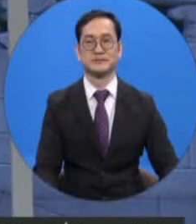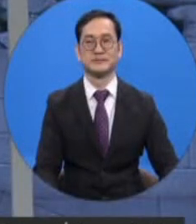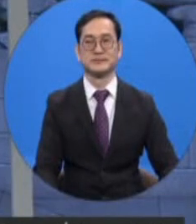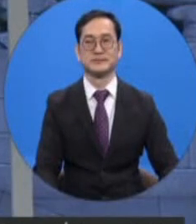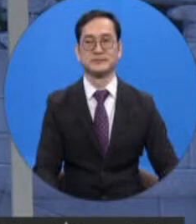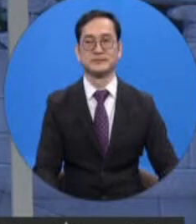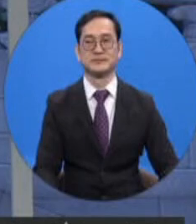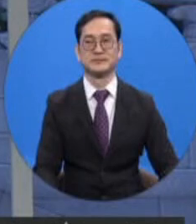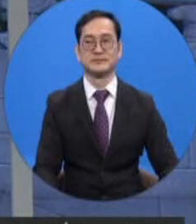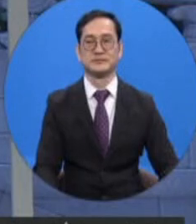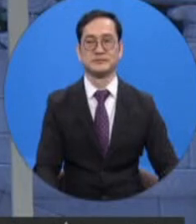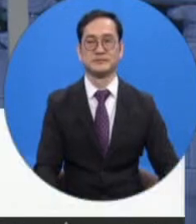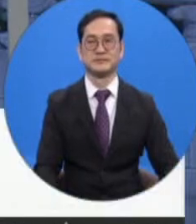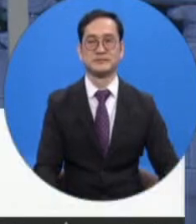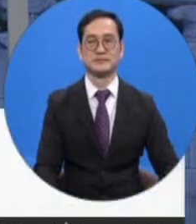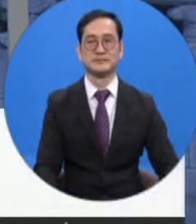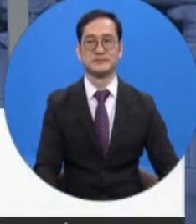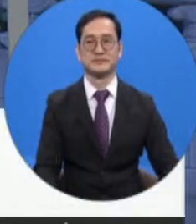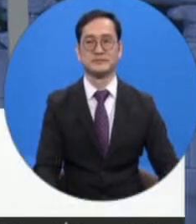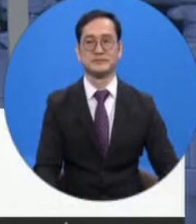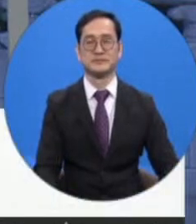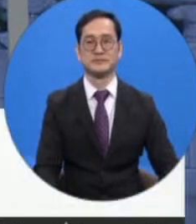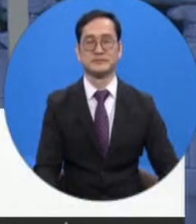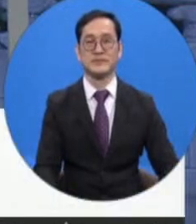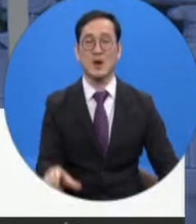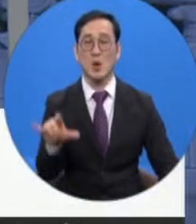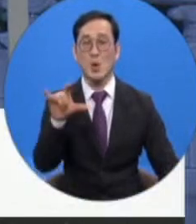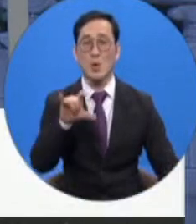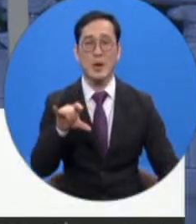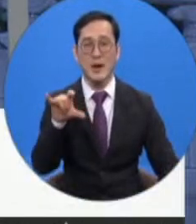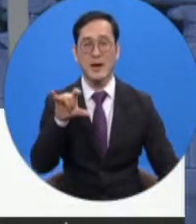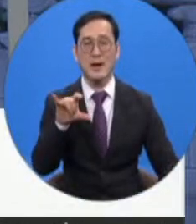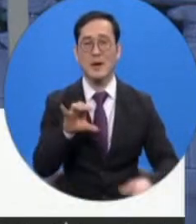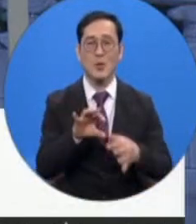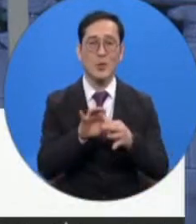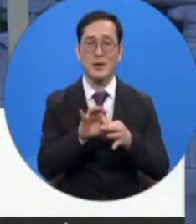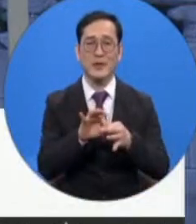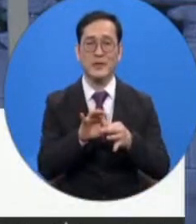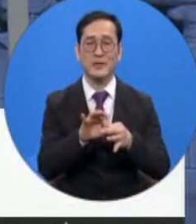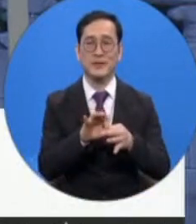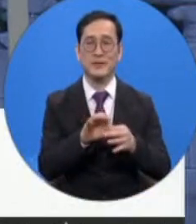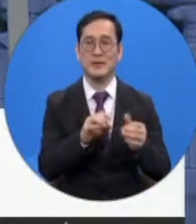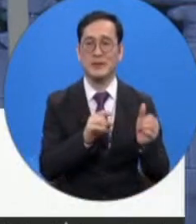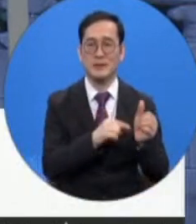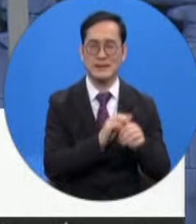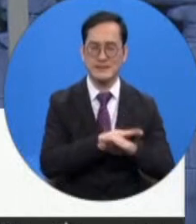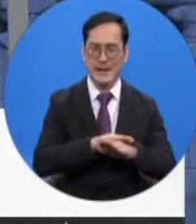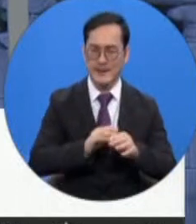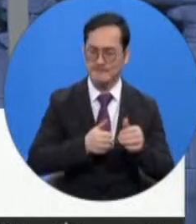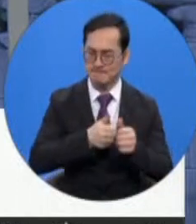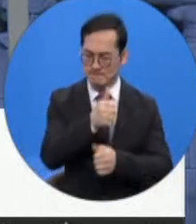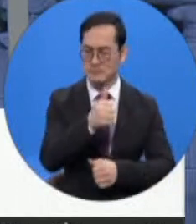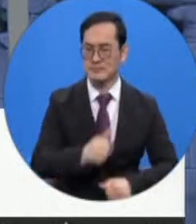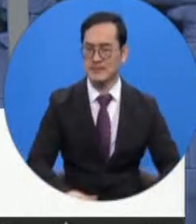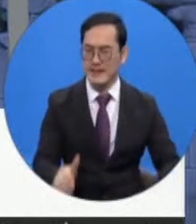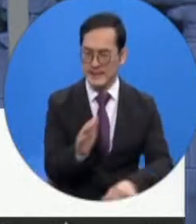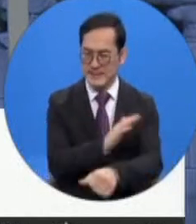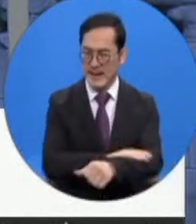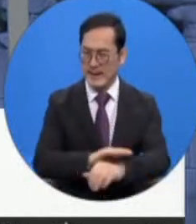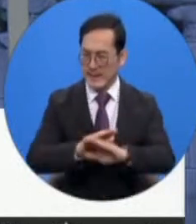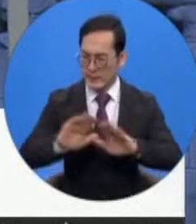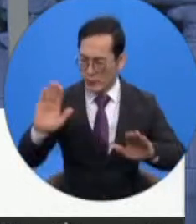개인적으로 이재명 기자, 청와대 출입하시잖아요. 코로나 상황 관련해서는 대통령이 극복했다. 빈 터널의 끝이